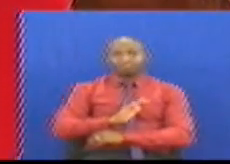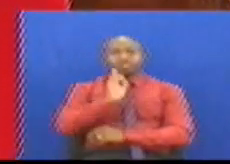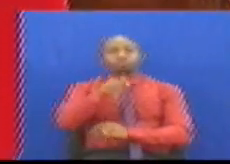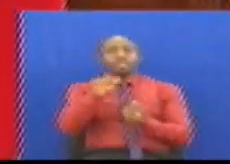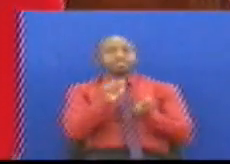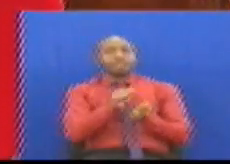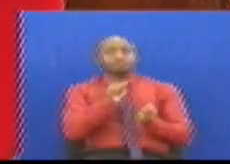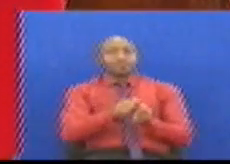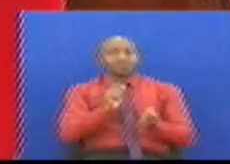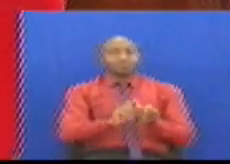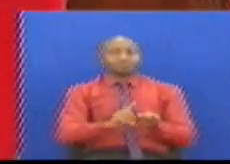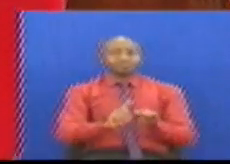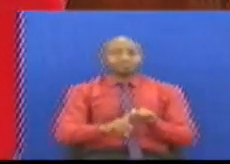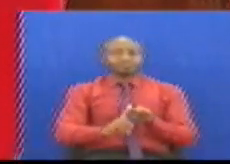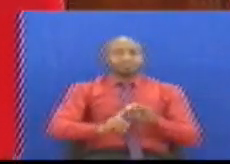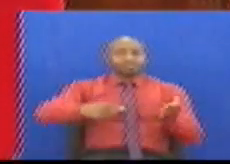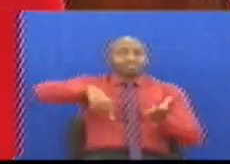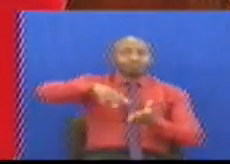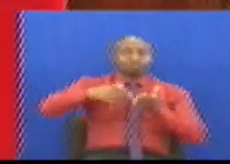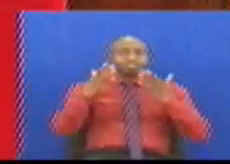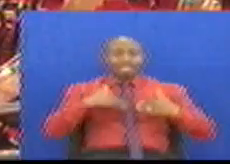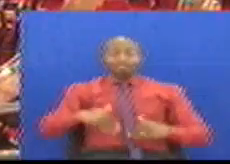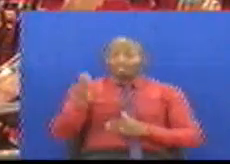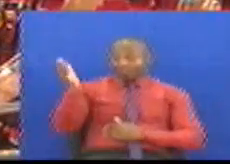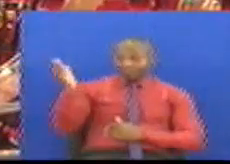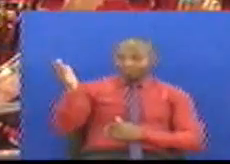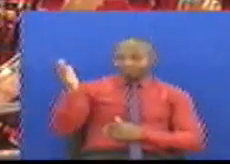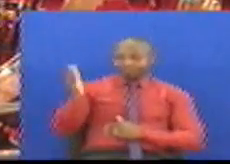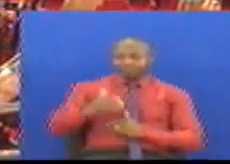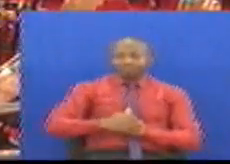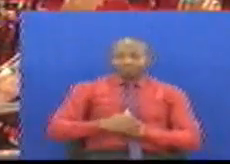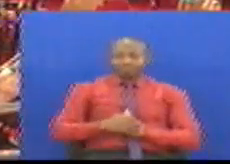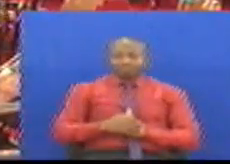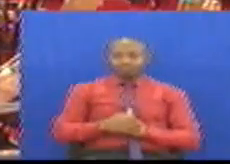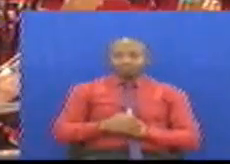la kituo cha afya pale Milola.